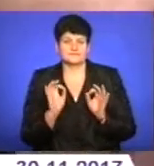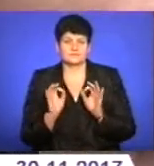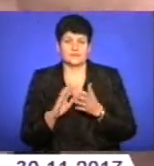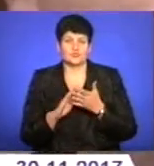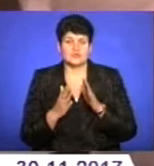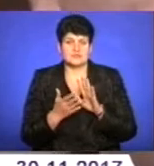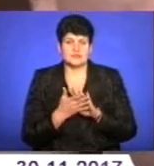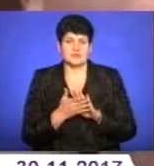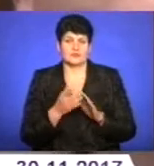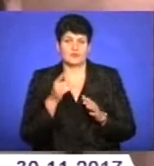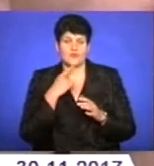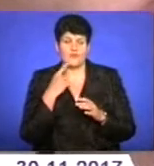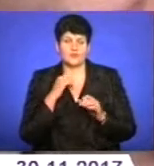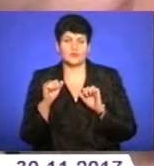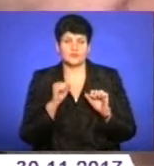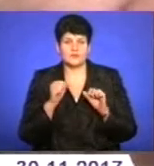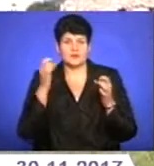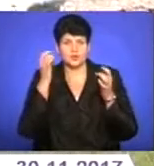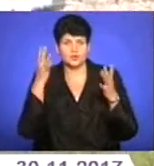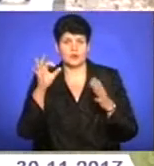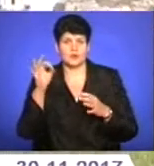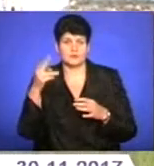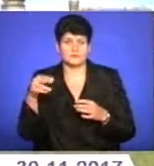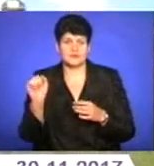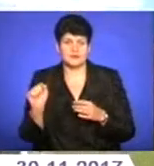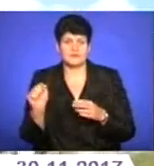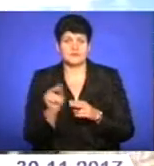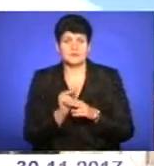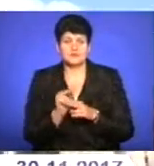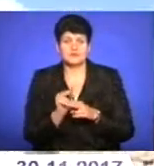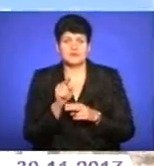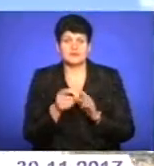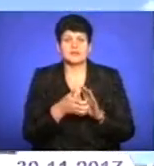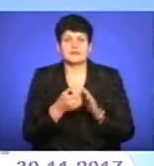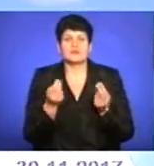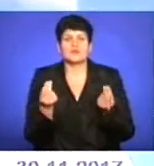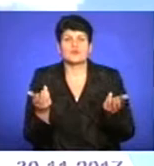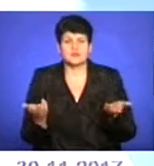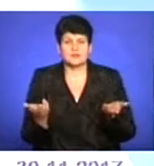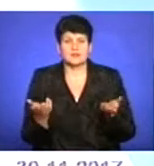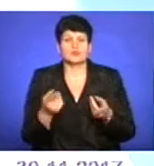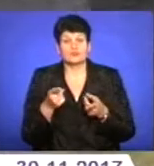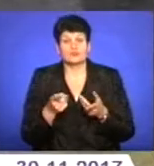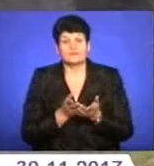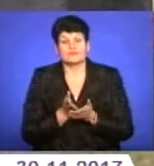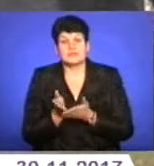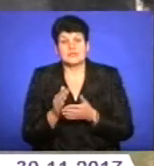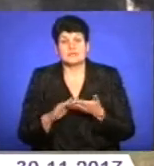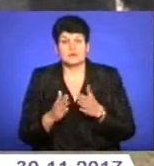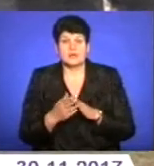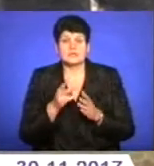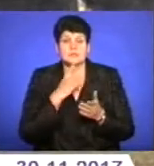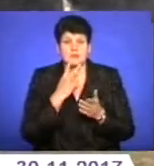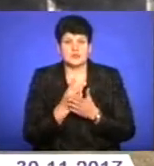охорони культурної спадщини Управління культури облдержадміністрації. Відреставрувати їх не вистачає коштів. Вихід із ситуації обласна влада бачить